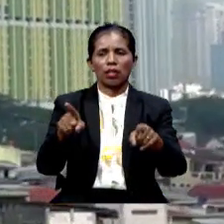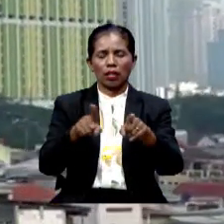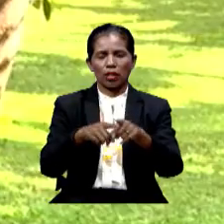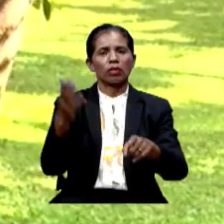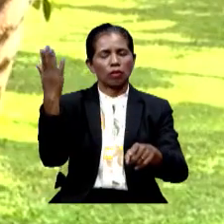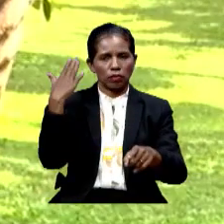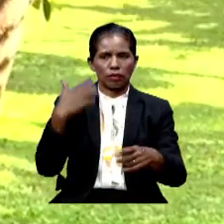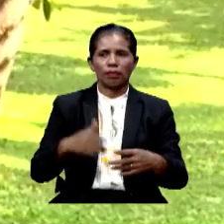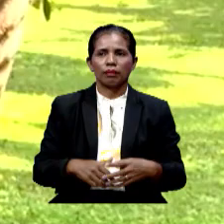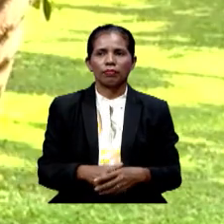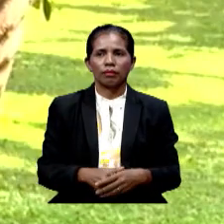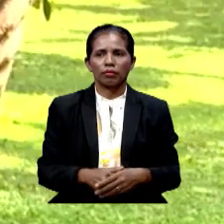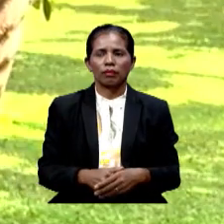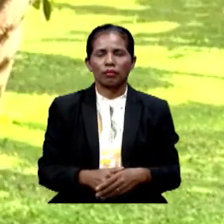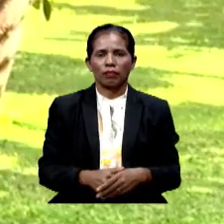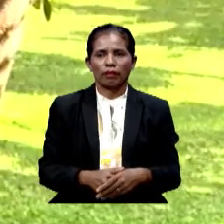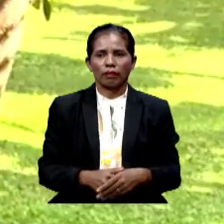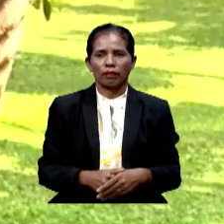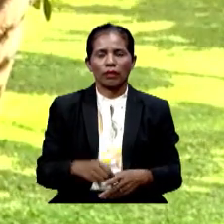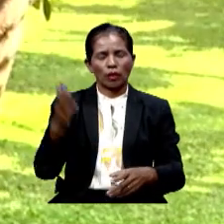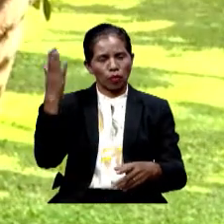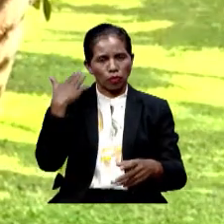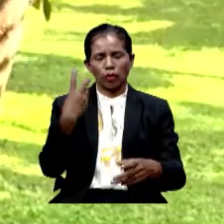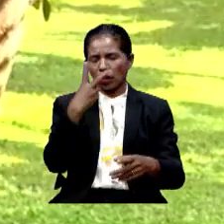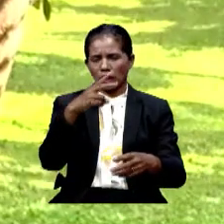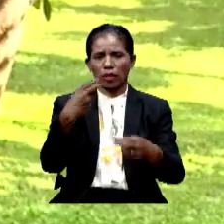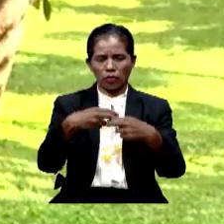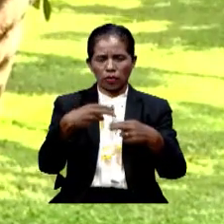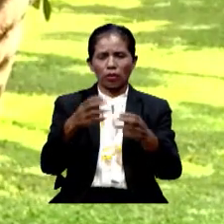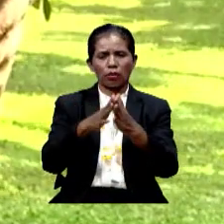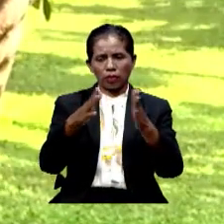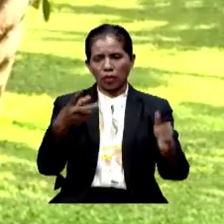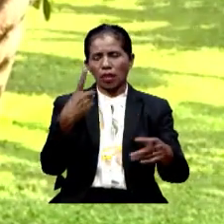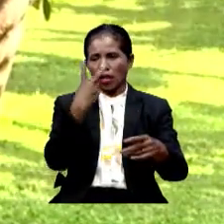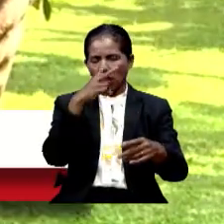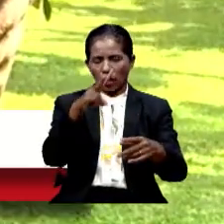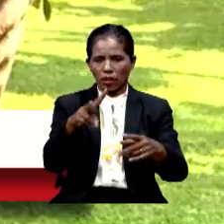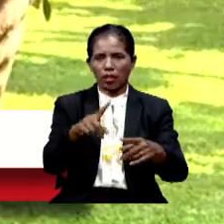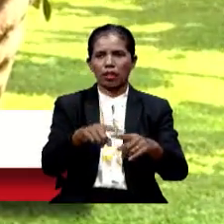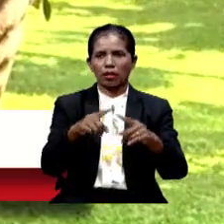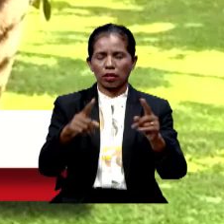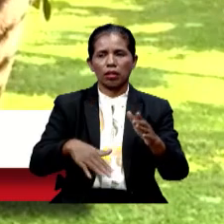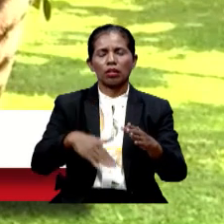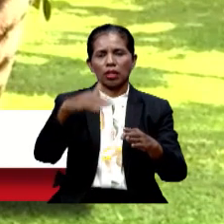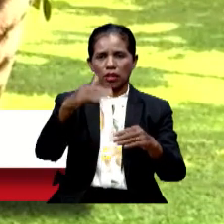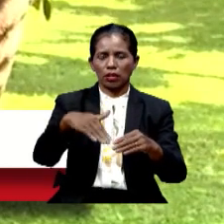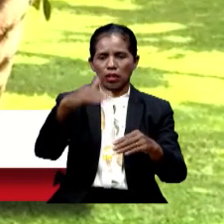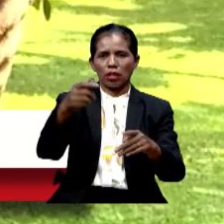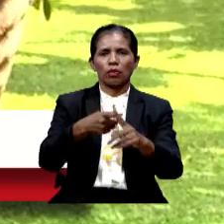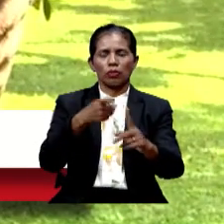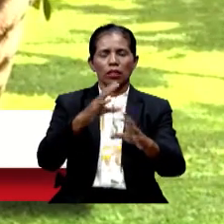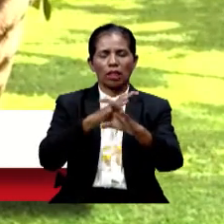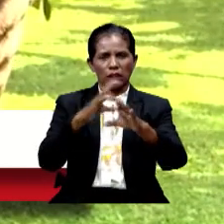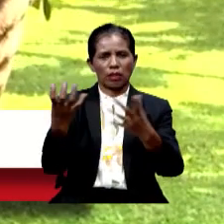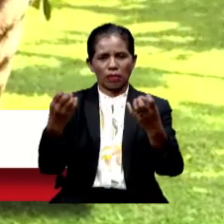antesne. Sekarang lebih parah dari tahun-tahun sebelumnya, tapi ini perlahan-lahan meningkat. Jadi mungkin